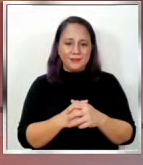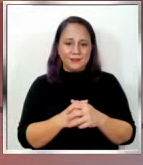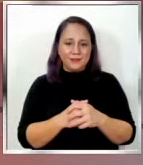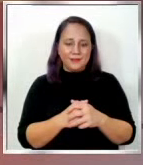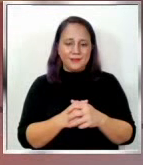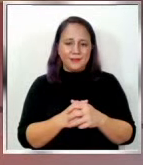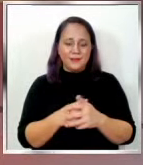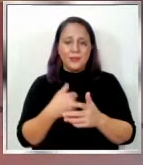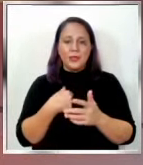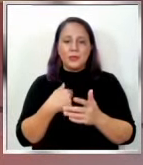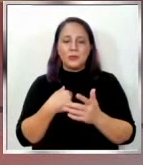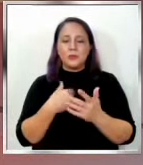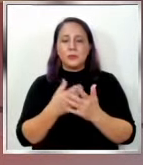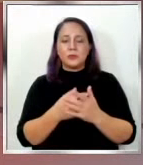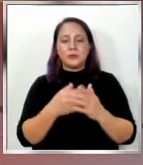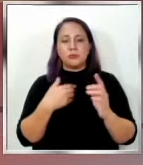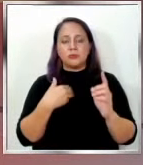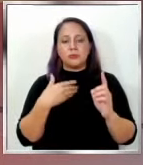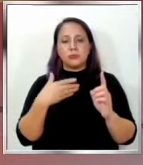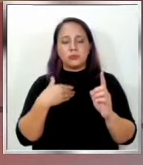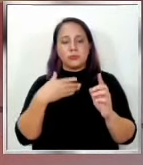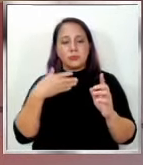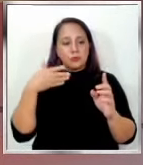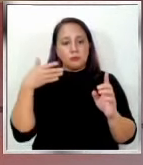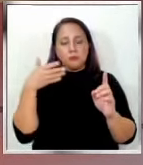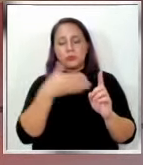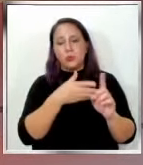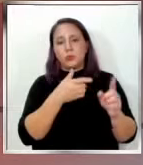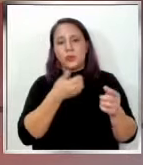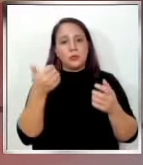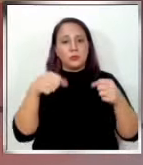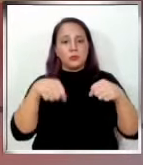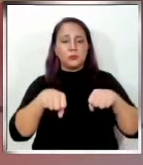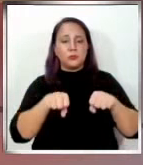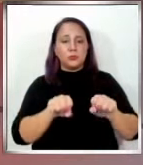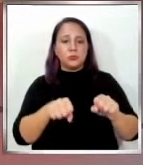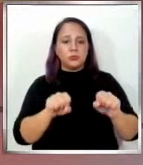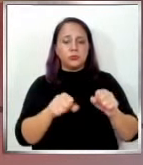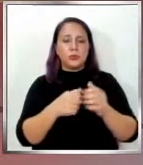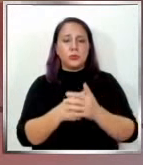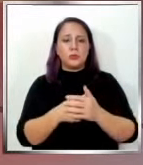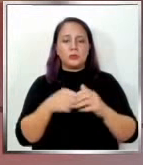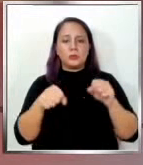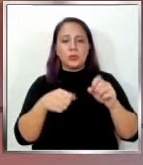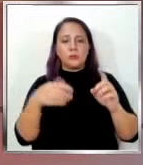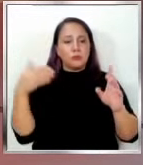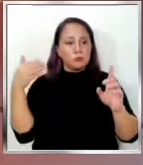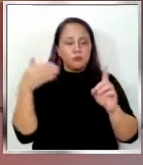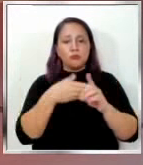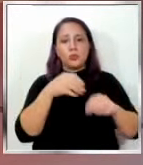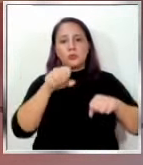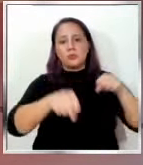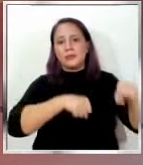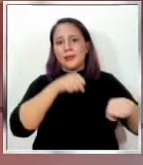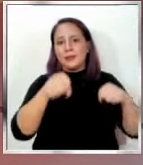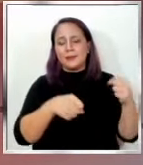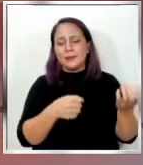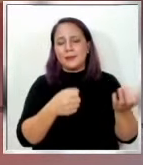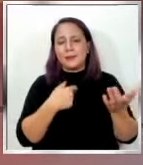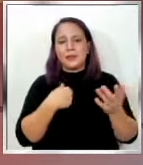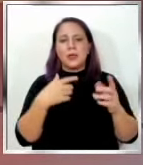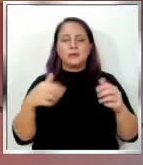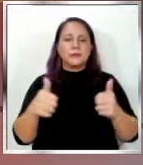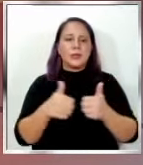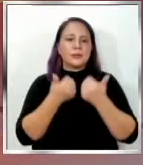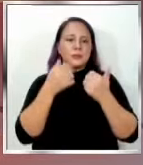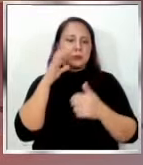Motorsiklong nakabangga ng pedestrian at isa pang motorsiklo na siklista naman ang nakasalpukan. Ilang disgrasyang nahulikam sa